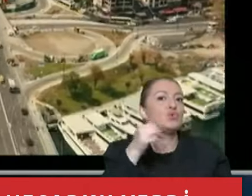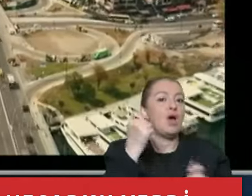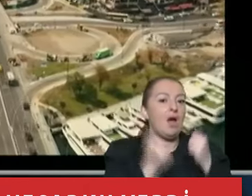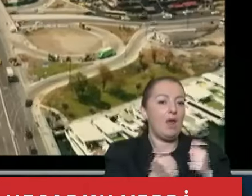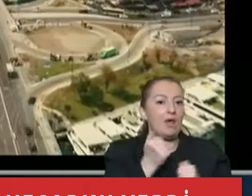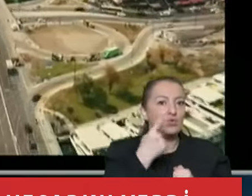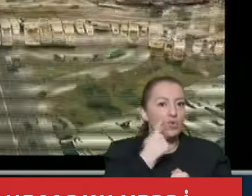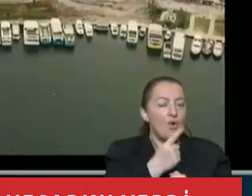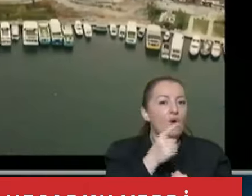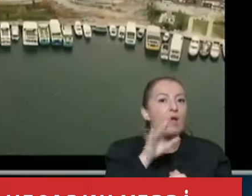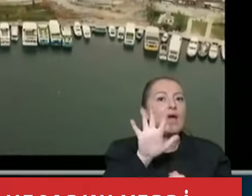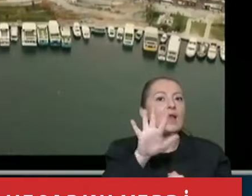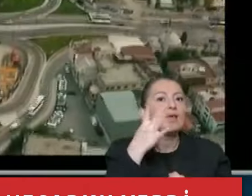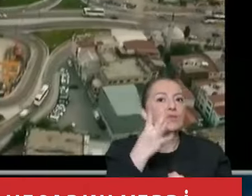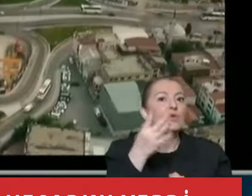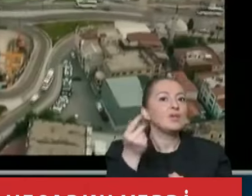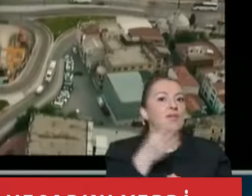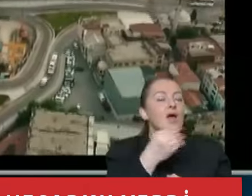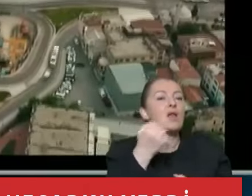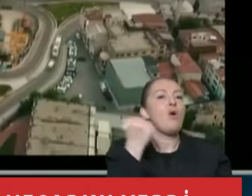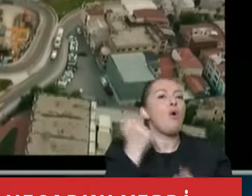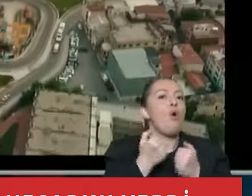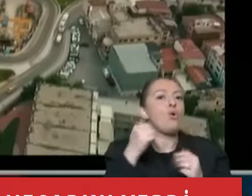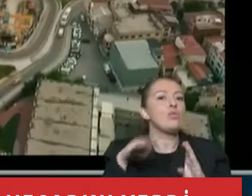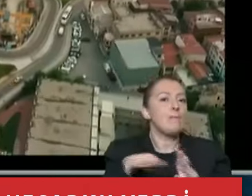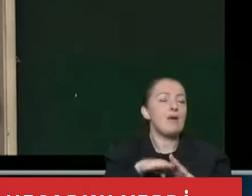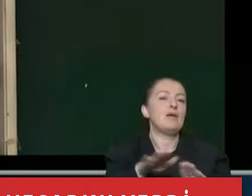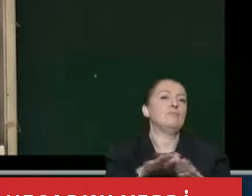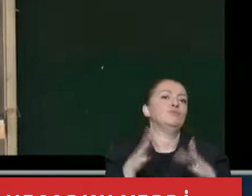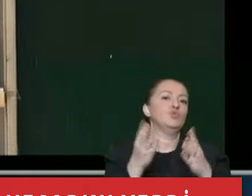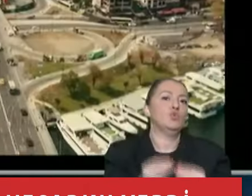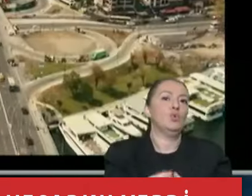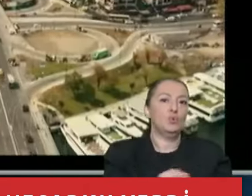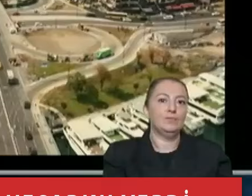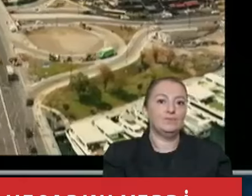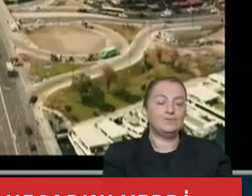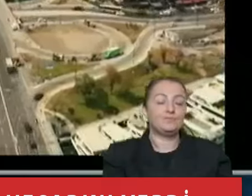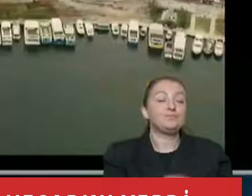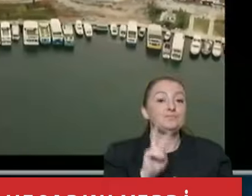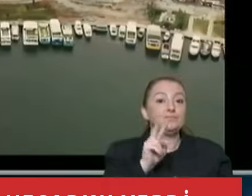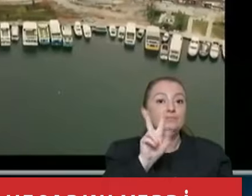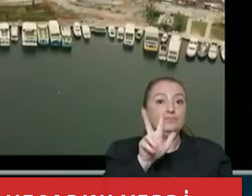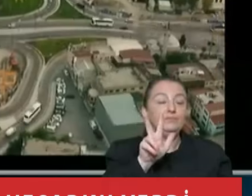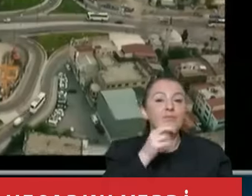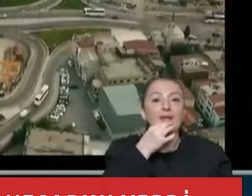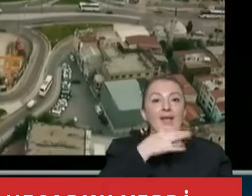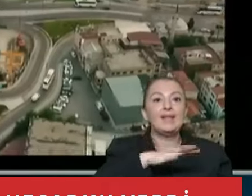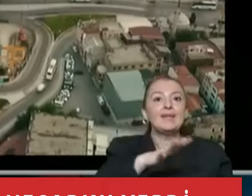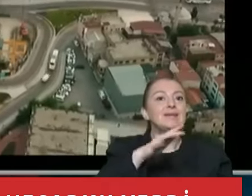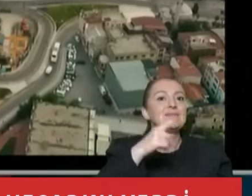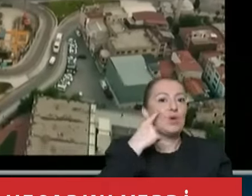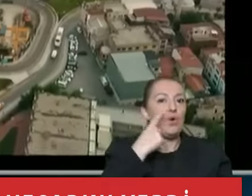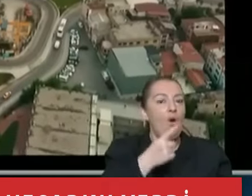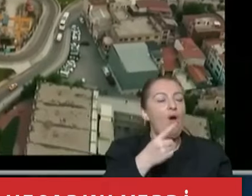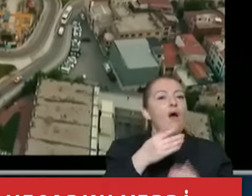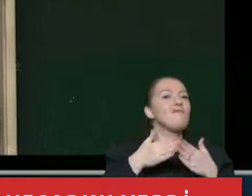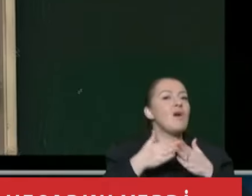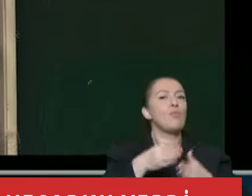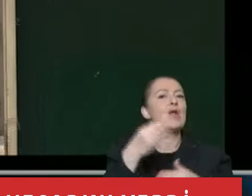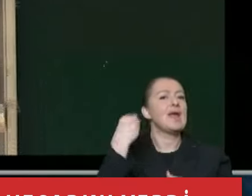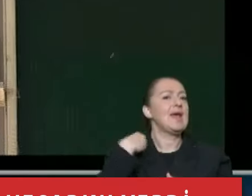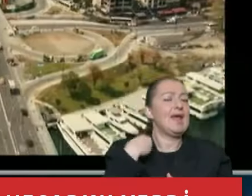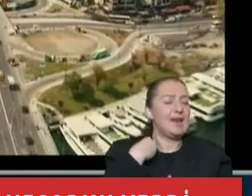kapasiteli 54 adet Otoparkı tamamlamış olduk 2023 Deniz ulaşımında da yeni hatlar ve sefer